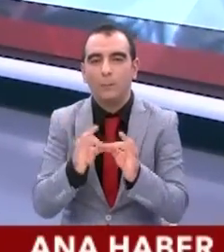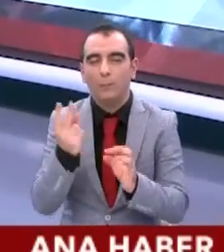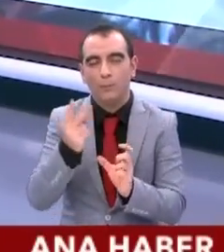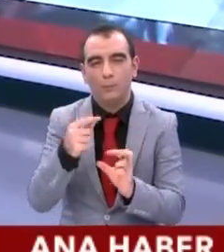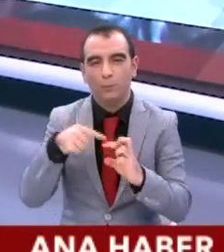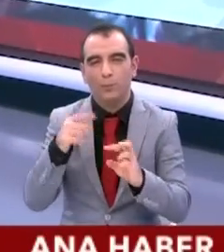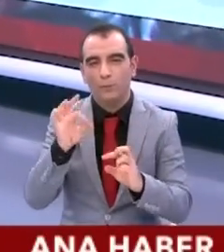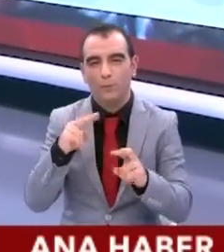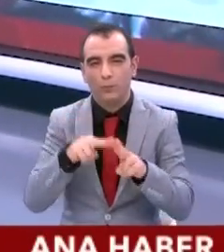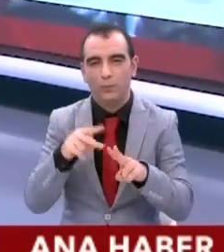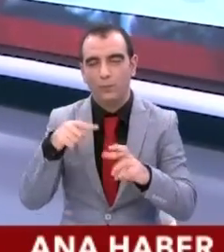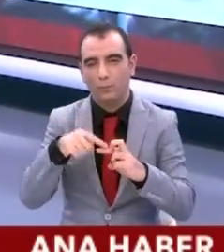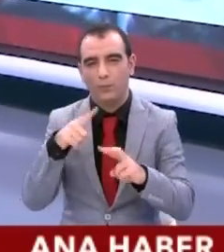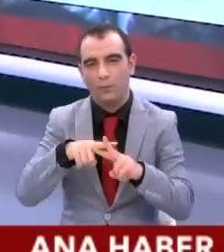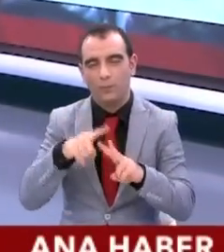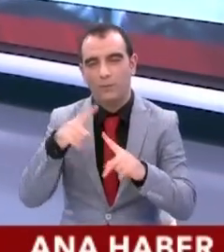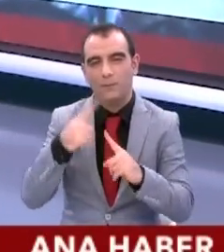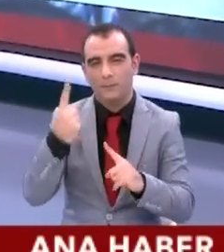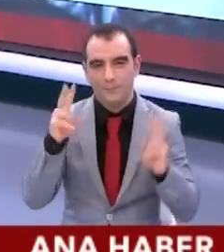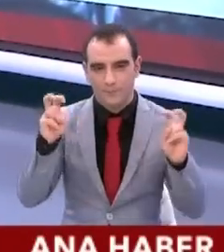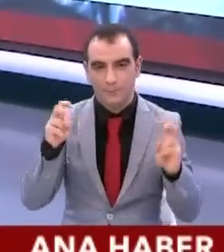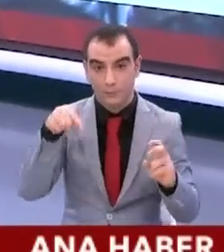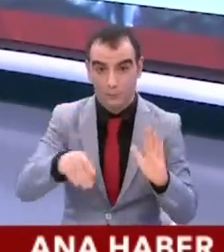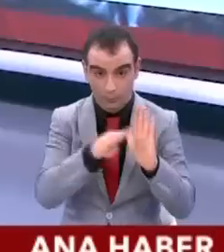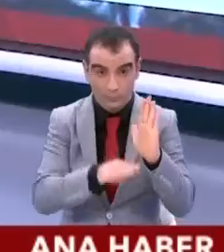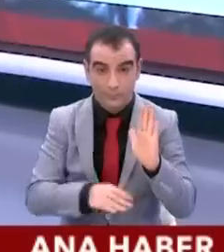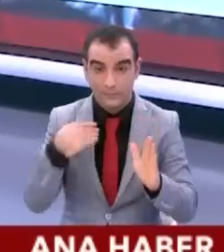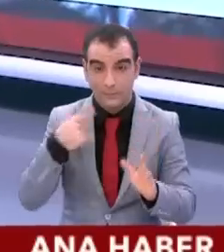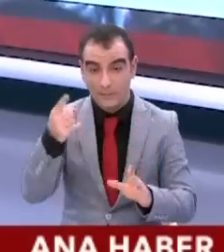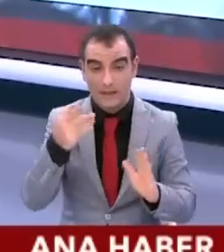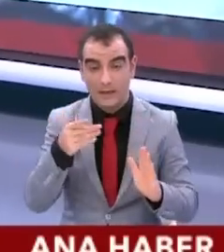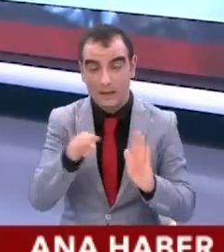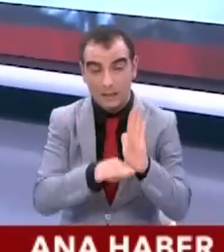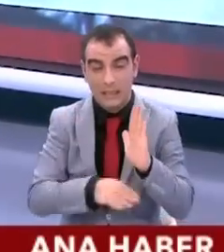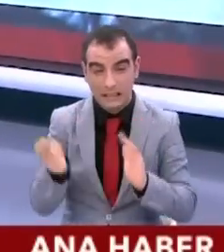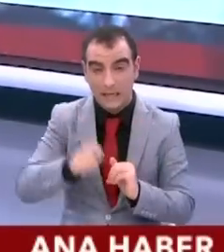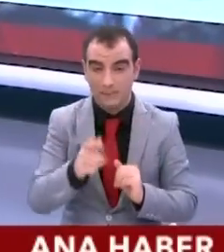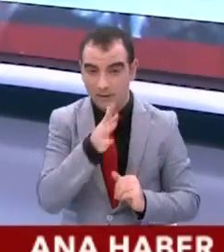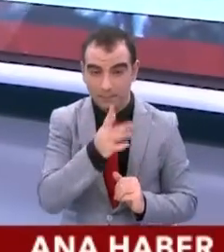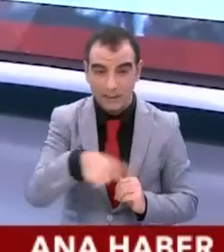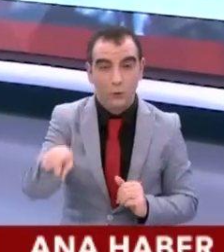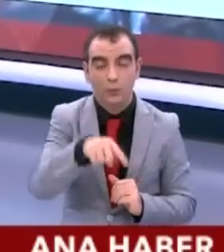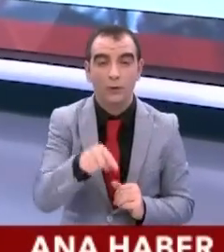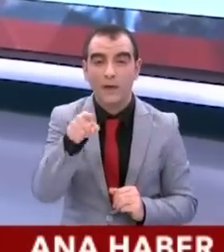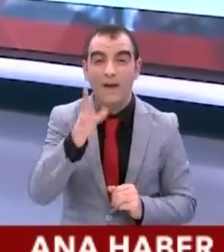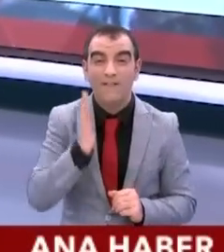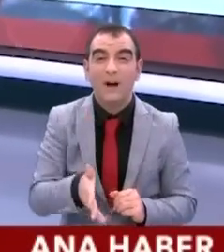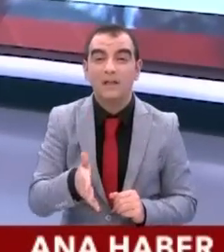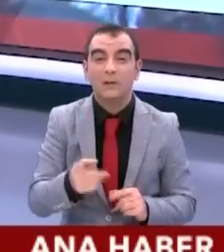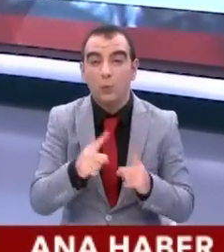pandemisi yaklaşıyor başlığıyla Bu bültende kaç kere yayın yaptık hatırlıyorsunuz Dolayısıyla bunun olacağı öngörülüyordu Çok da fazla